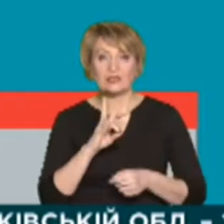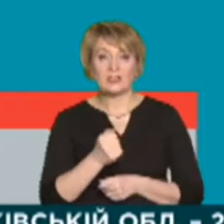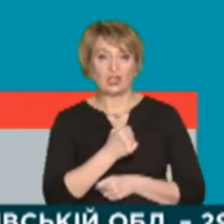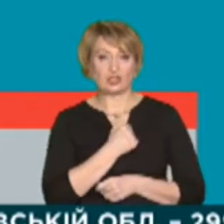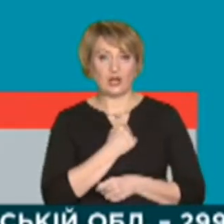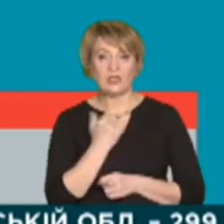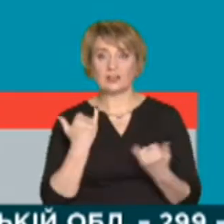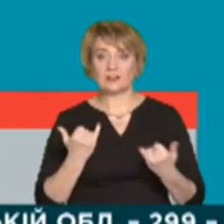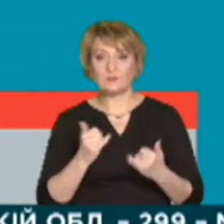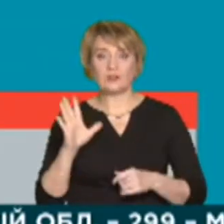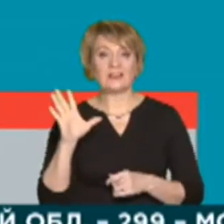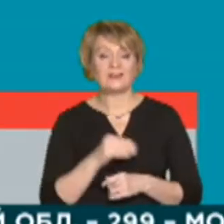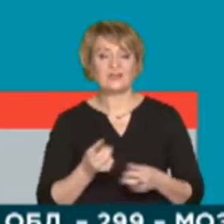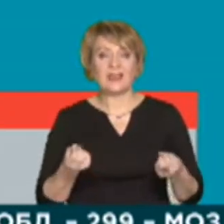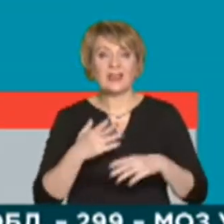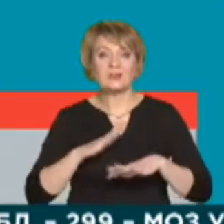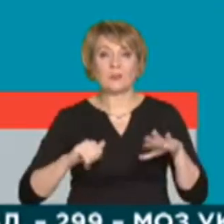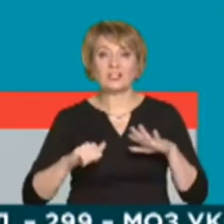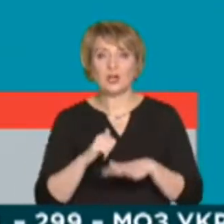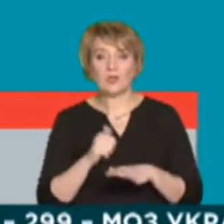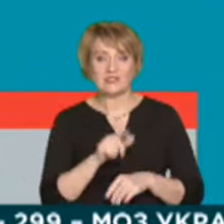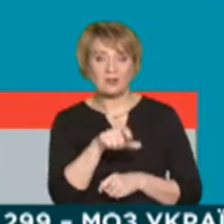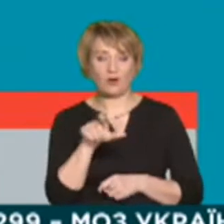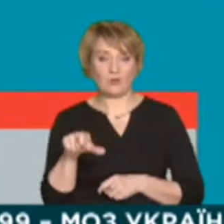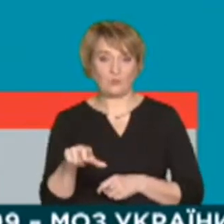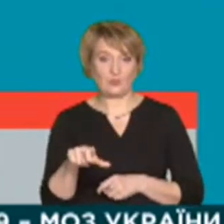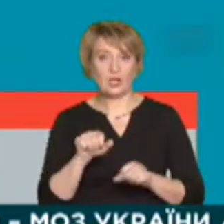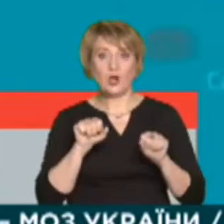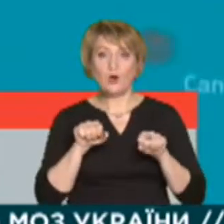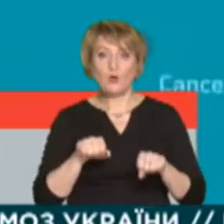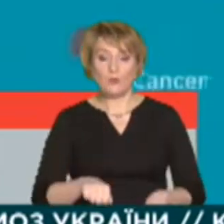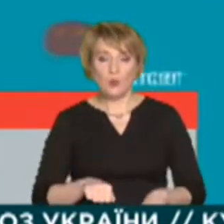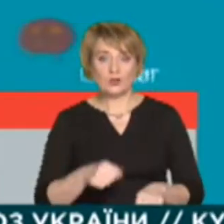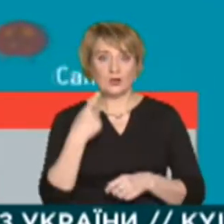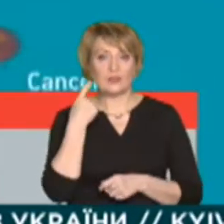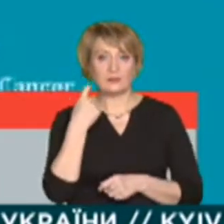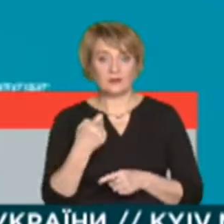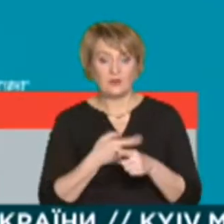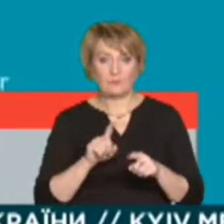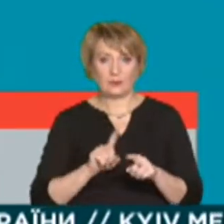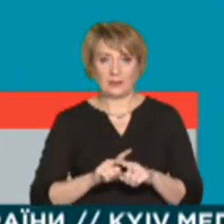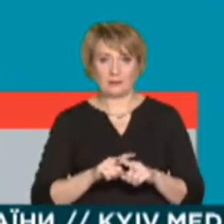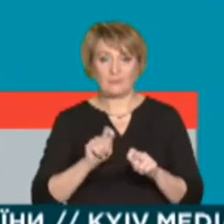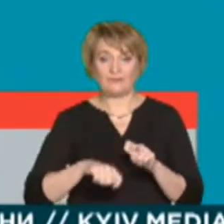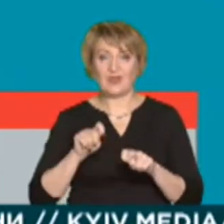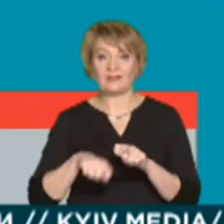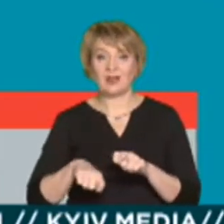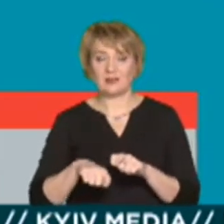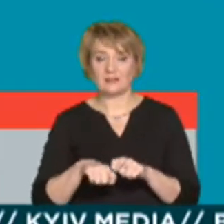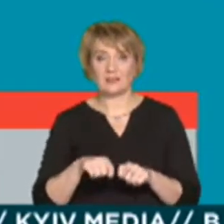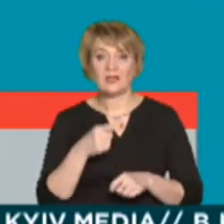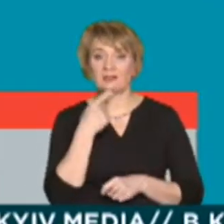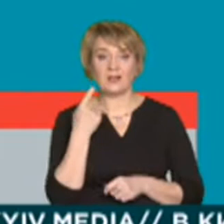не всі спеціалісти фахові можуть навіть інтерпретувати цей аналіз. Я вже не кажу